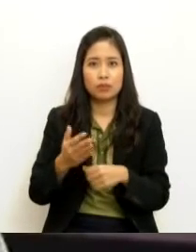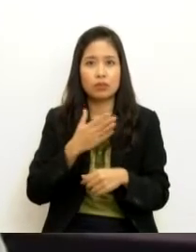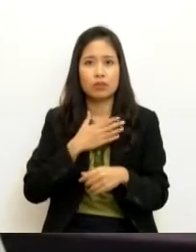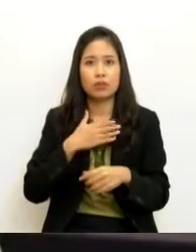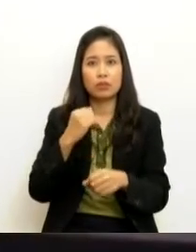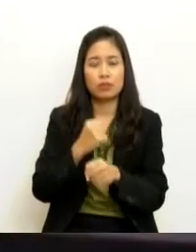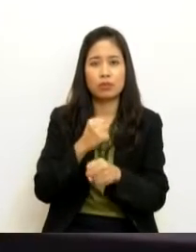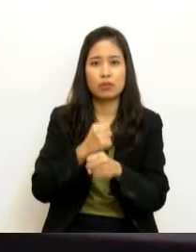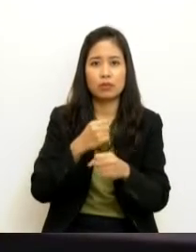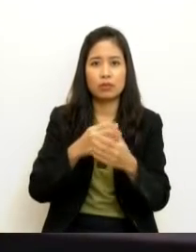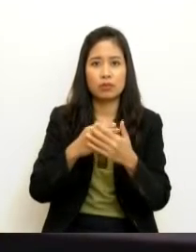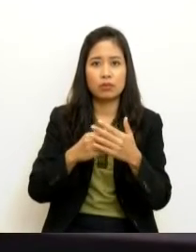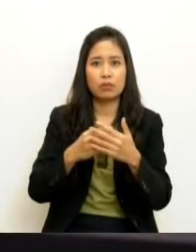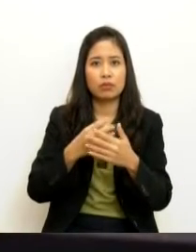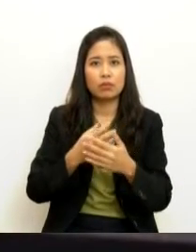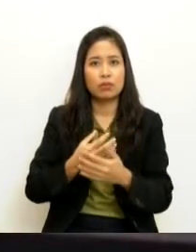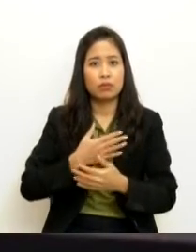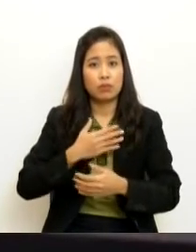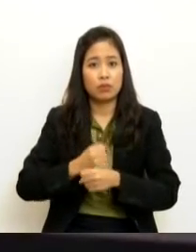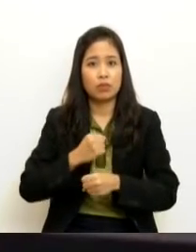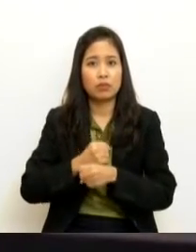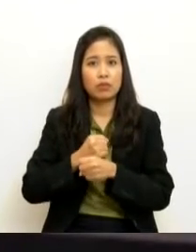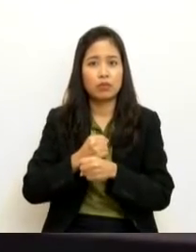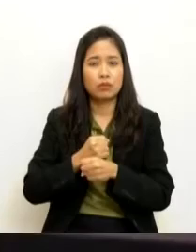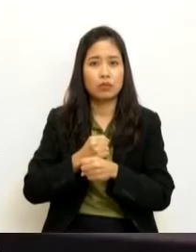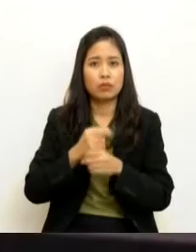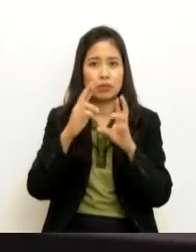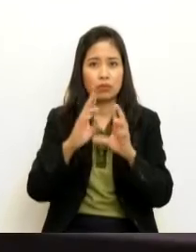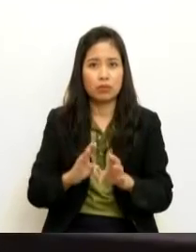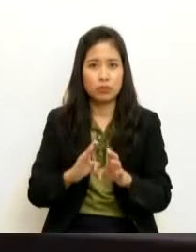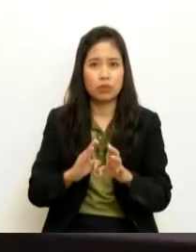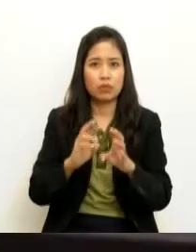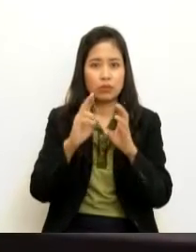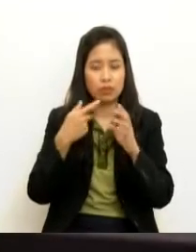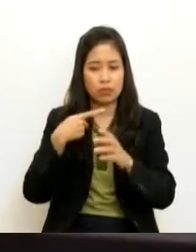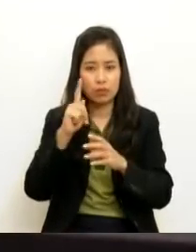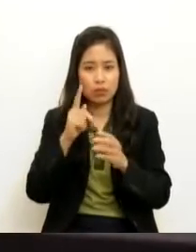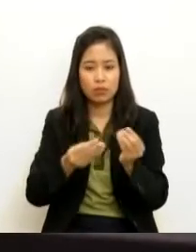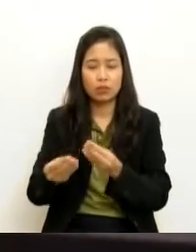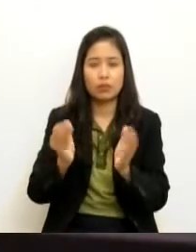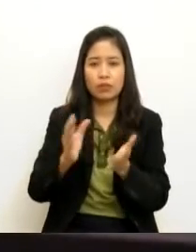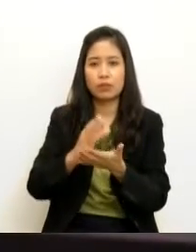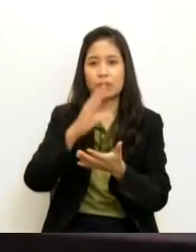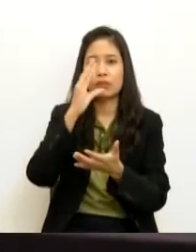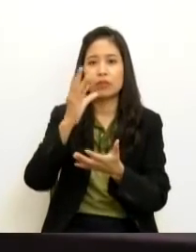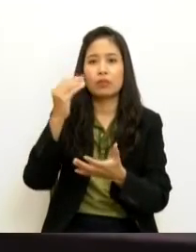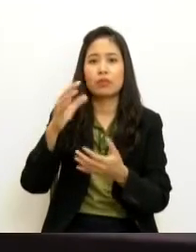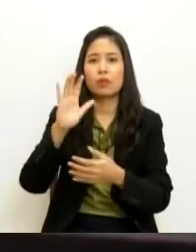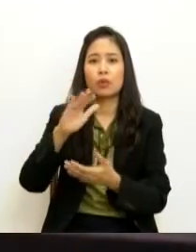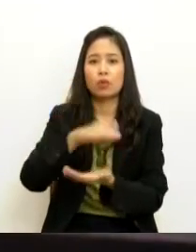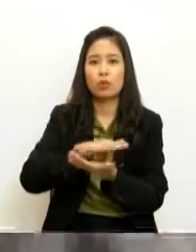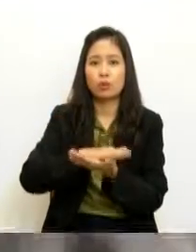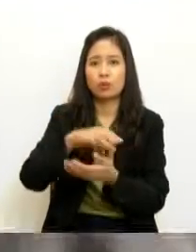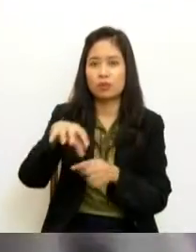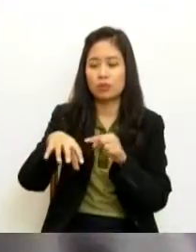ต่างๆมันลดลงสิ่งที่ทรูทำเนี่ยมันสามารถลงถึงแล้วก็นักเรียนได้ประโยชน์นักเรียนคือหัวใจสำคัญที่สุดที่จะได้ประ